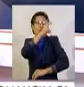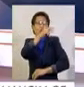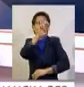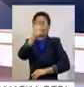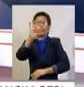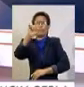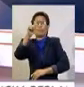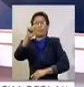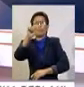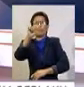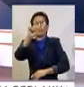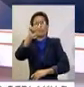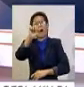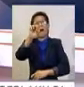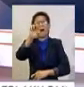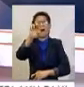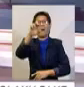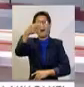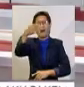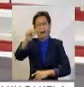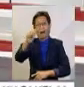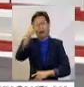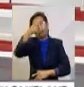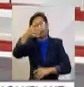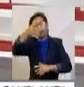untuk perkembangan di sana. Silakan.